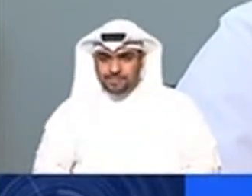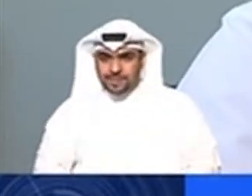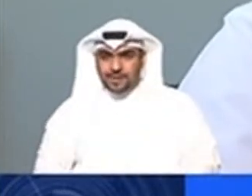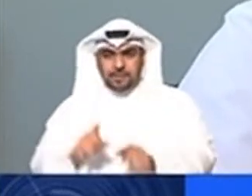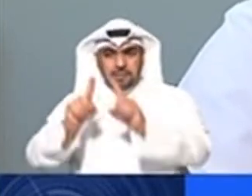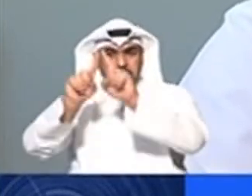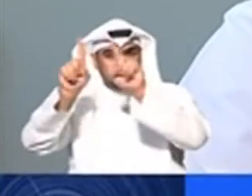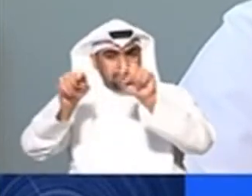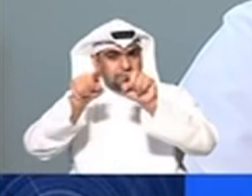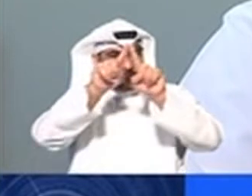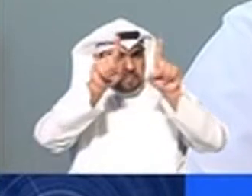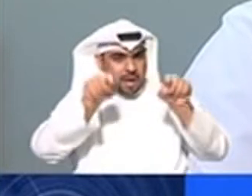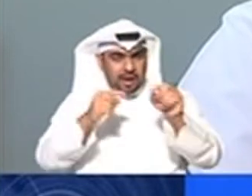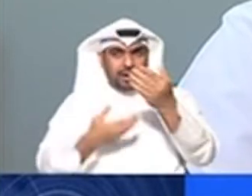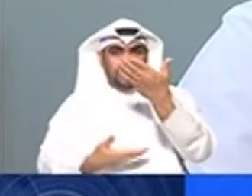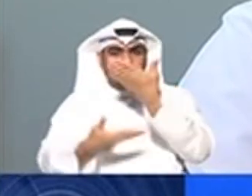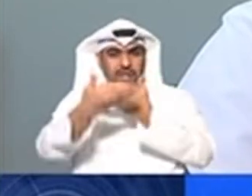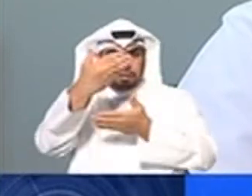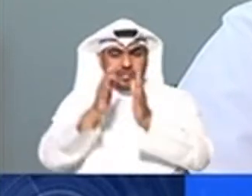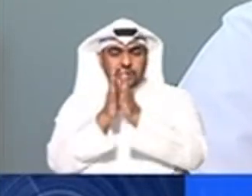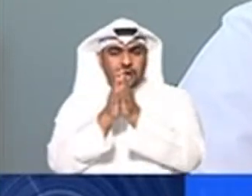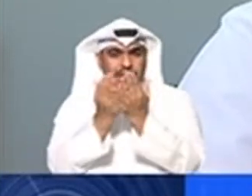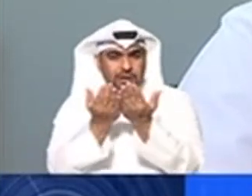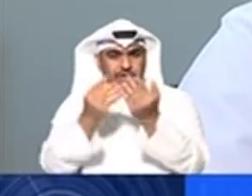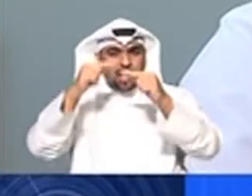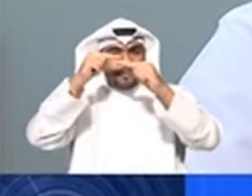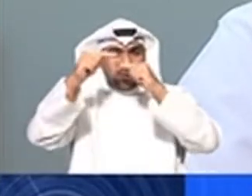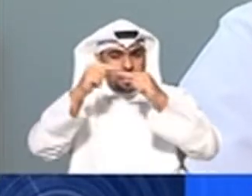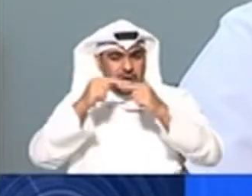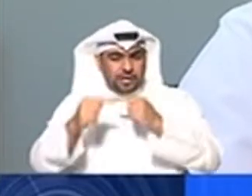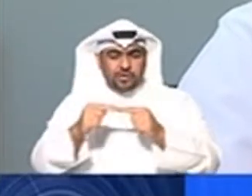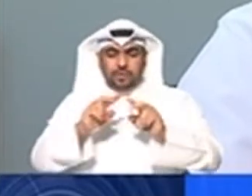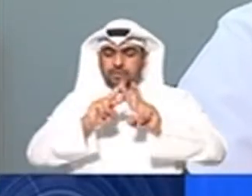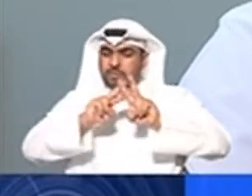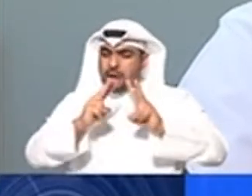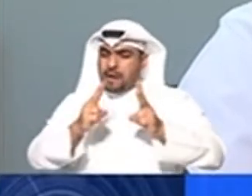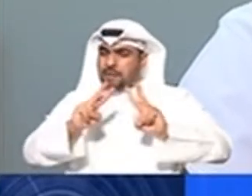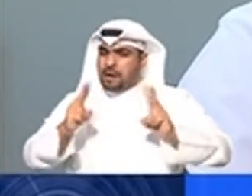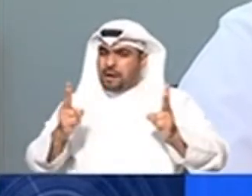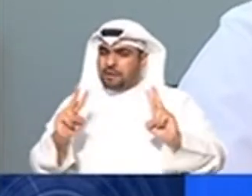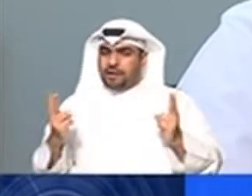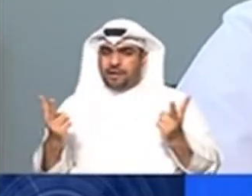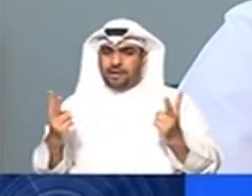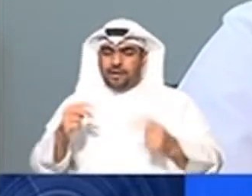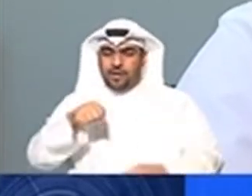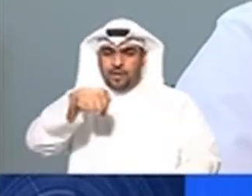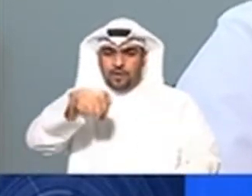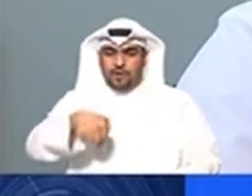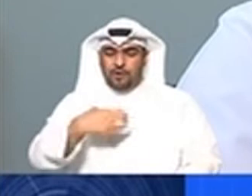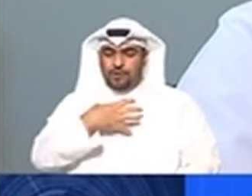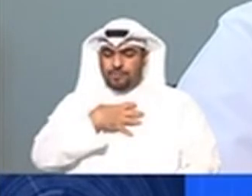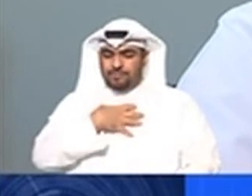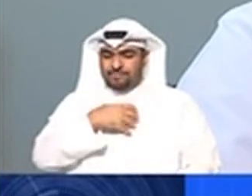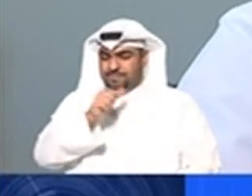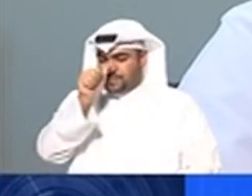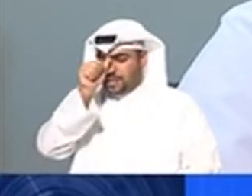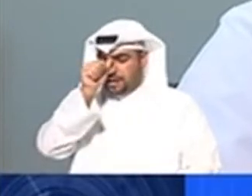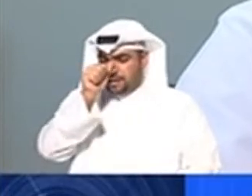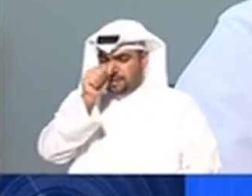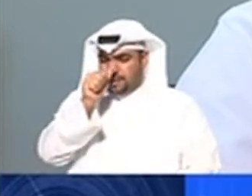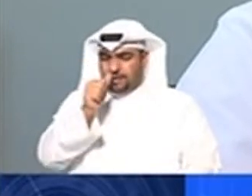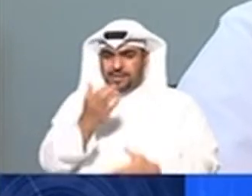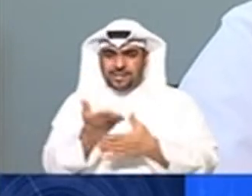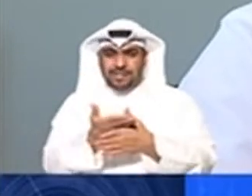والثقافية ومختلف المجالات. اليوم مصابنا كبير وعزاؤنا كبير لوفاة هذا